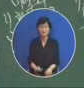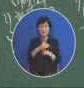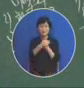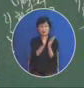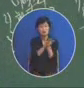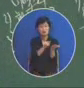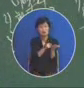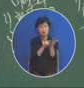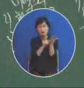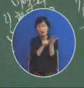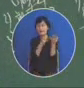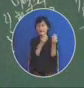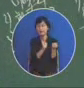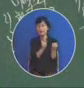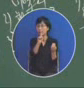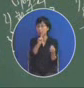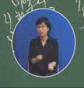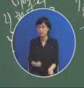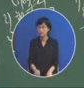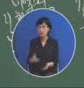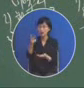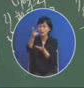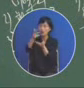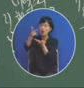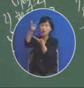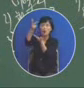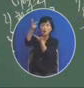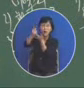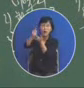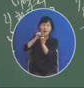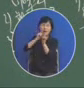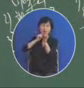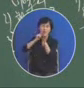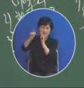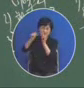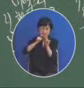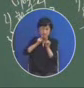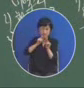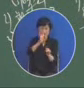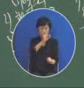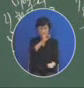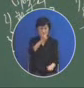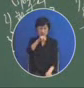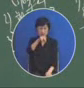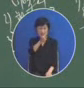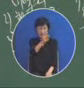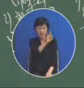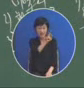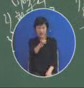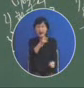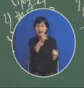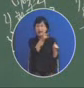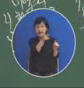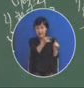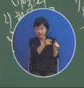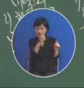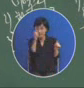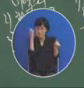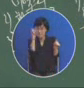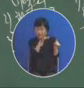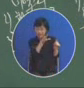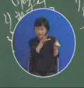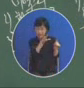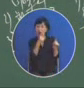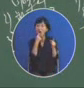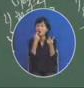자주 나옵니다. It shows us a lot in the Bible. 여호와의 말씀이 이사야에게. It says that the word of the Lord